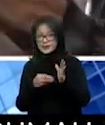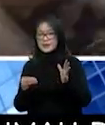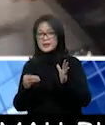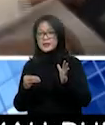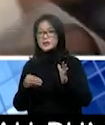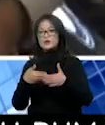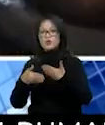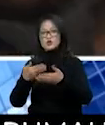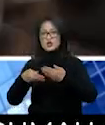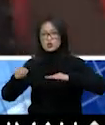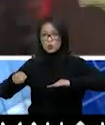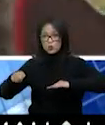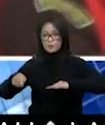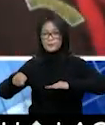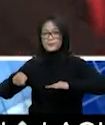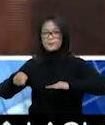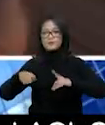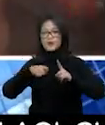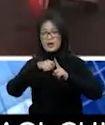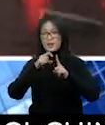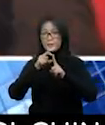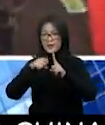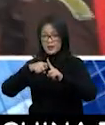oleh kejaksaan. Oleh karena itu KPK sekali lagi